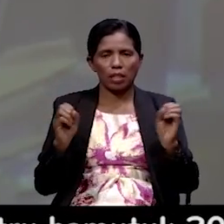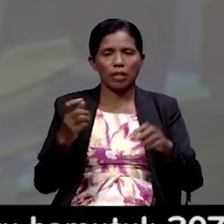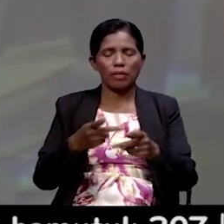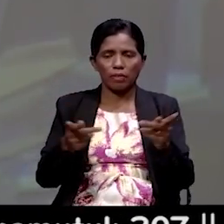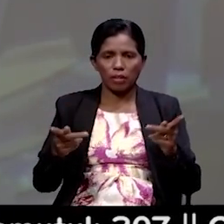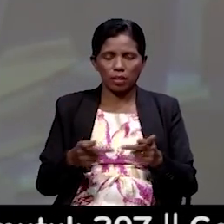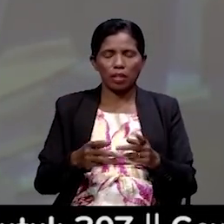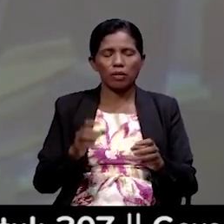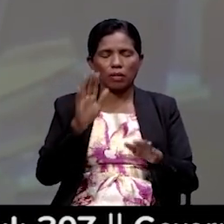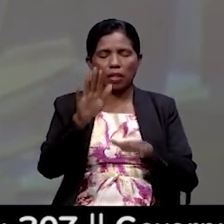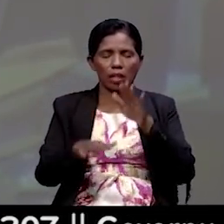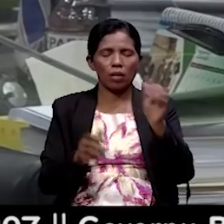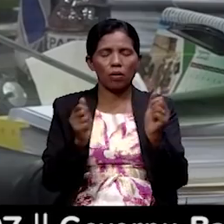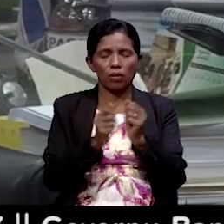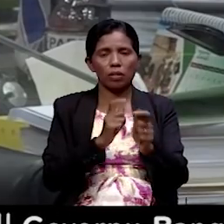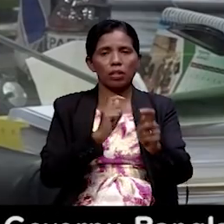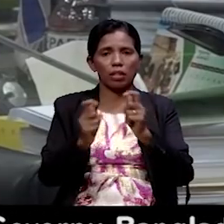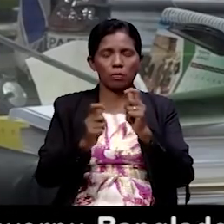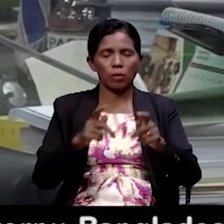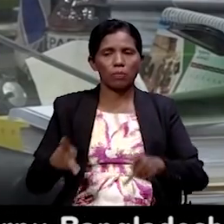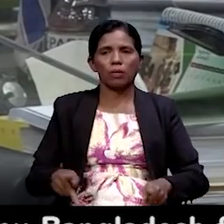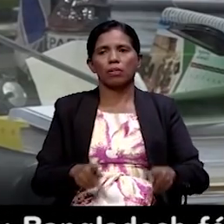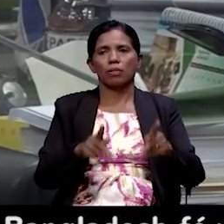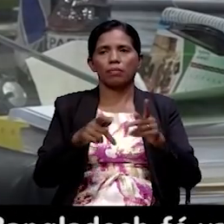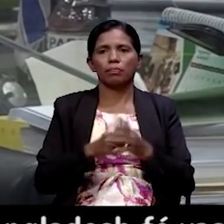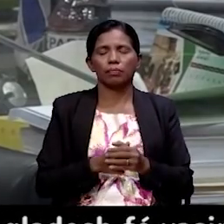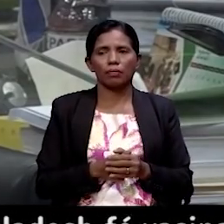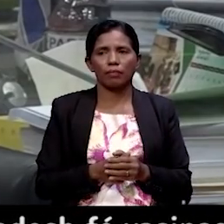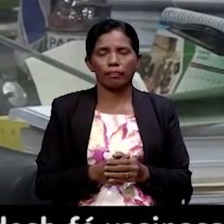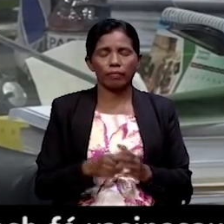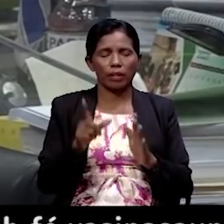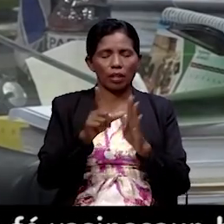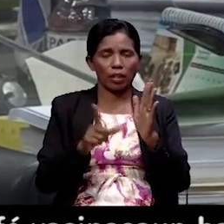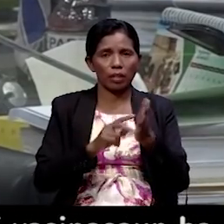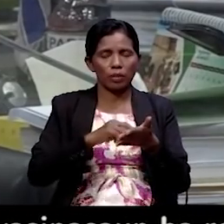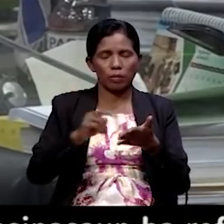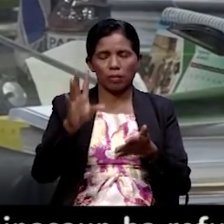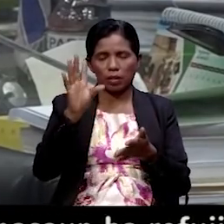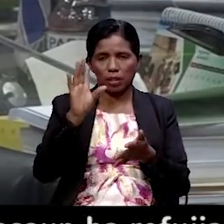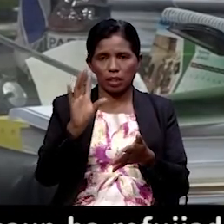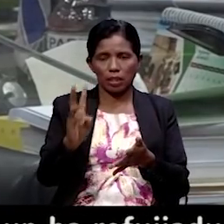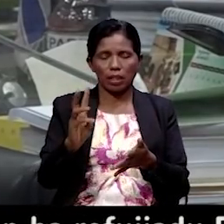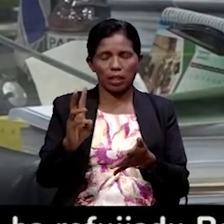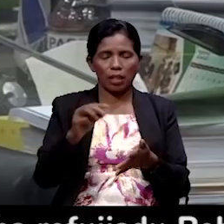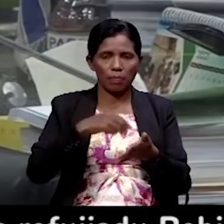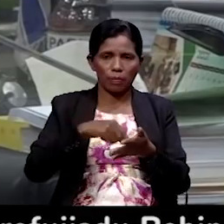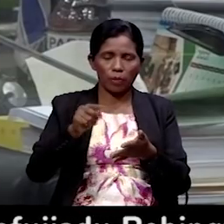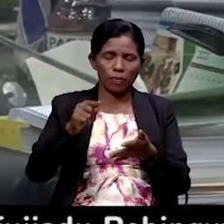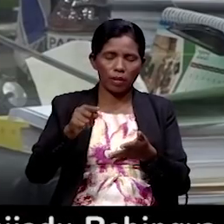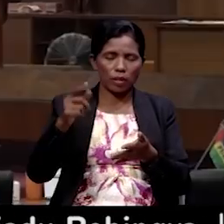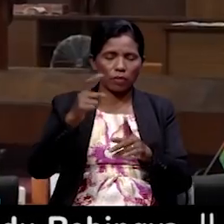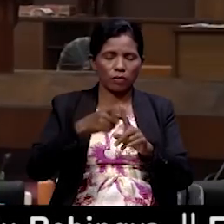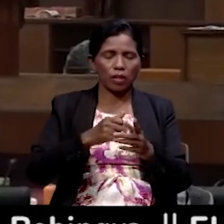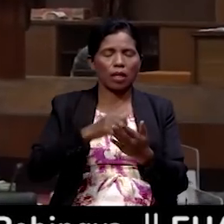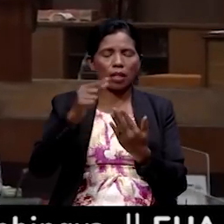sira atu lau transporte publik. Decreto lei número nen bara rihun rua tolu ne, aprova iha fulan abril